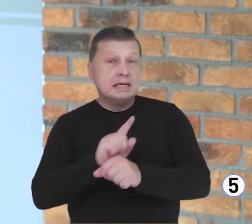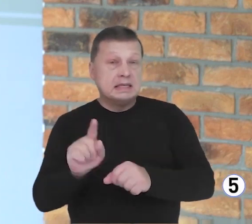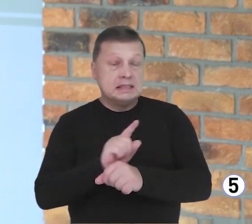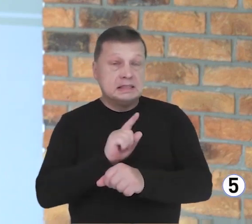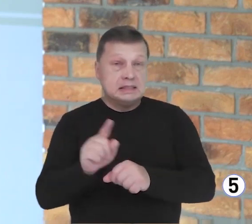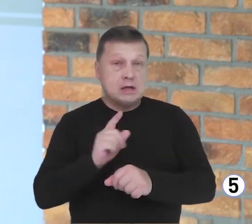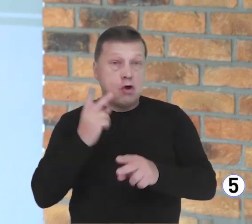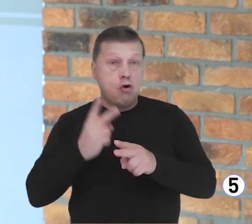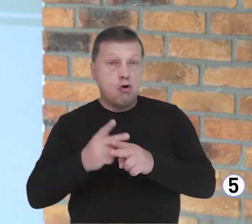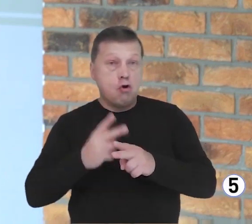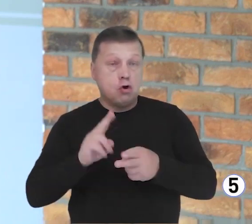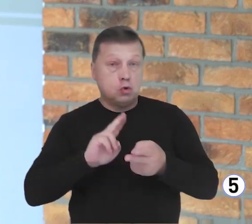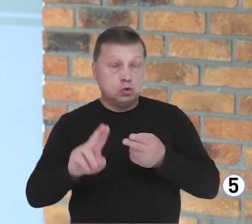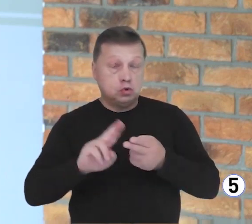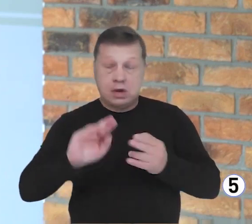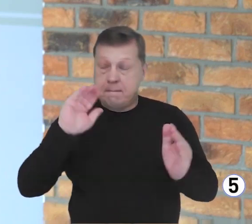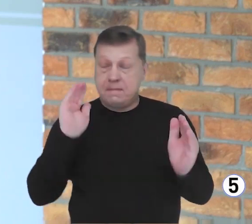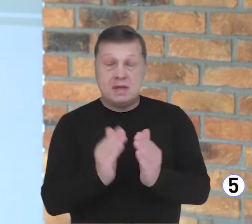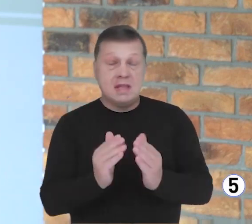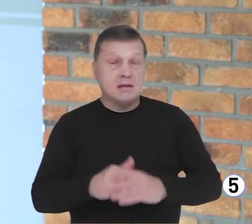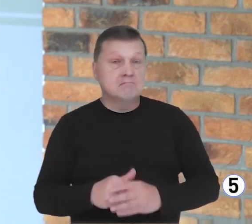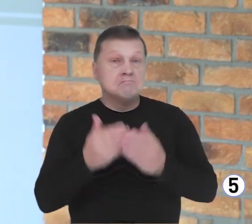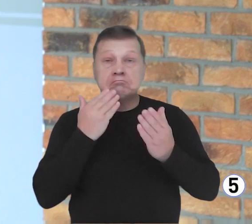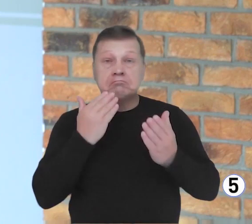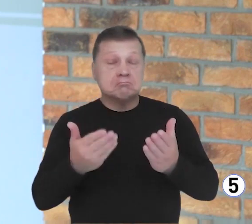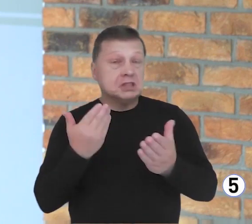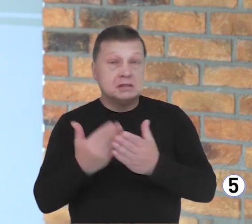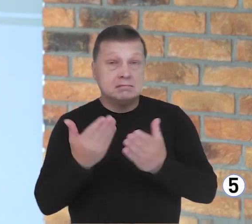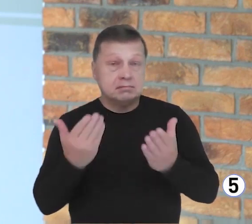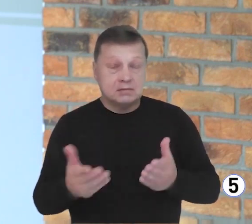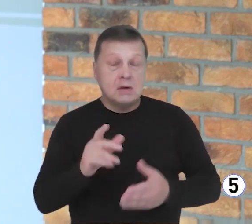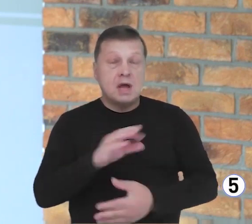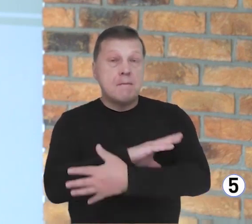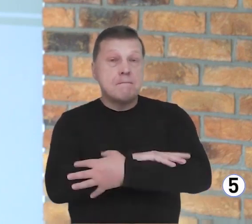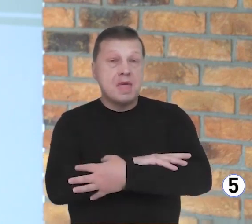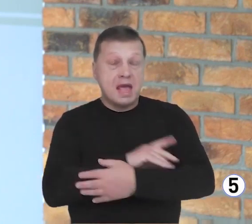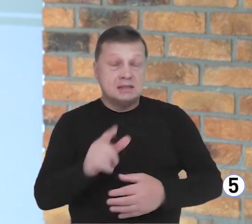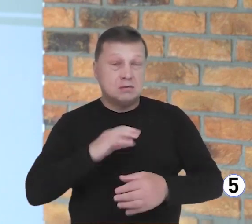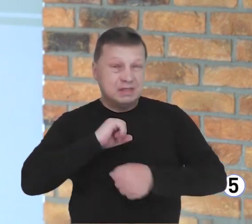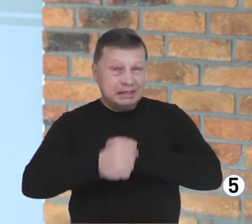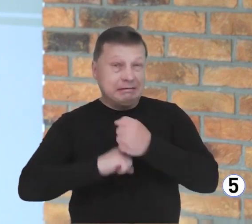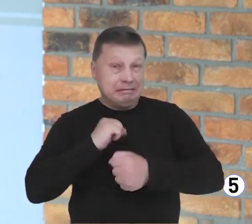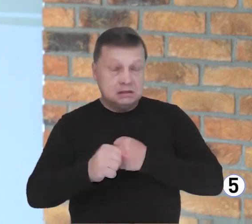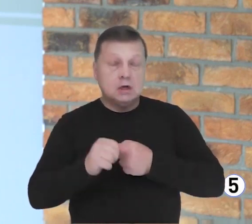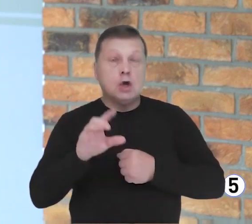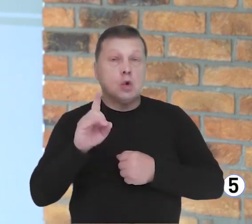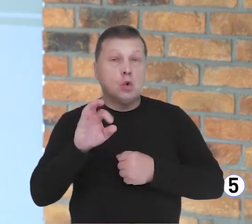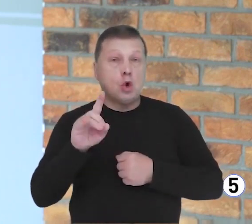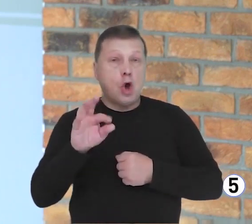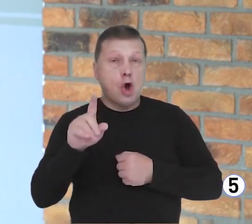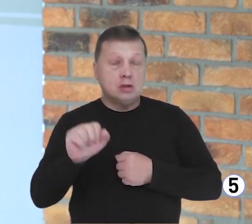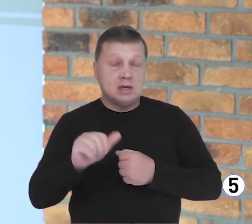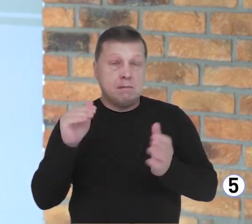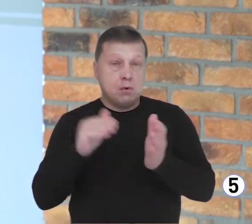mniejsze ryzyko w ogóle zachorowania na cukrzycę. Dzieje się tak dlatego, bo pracujące mięśnie potrzebują bardzo